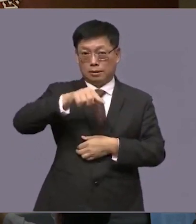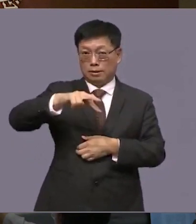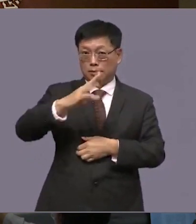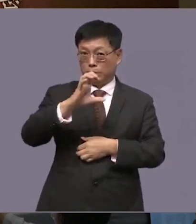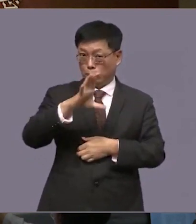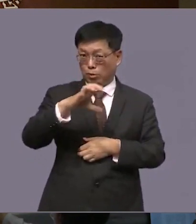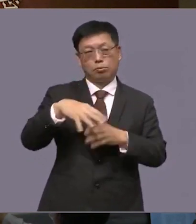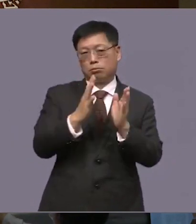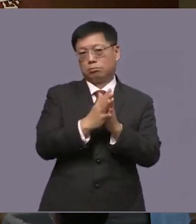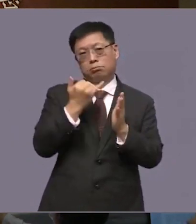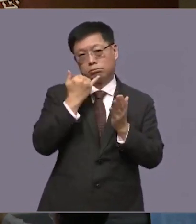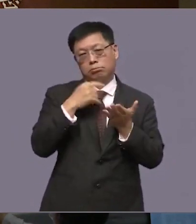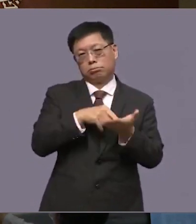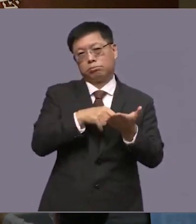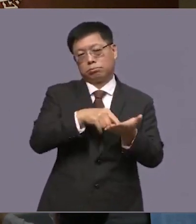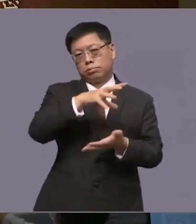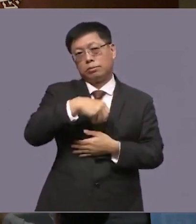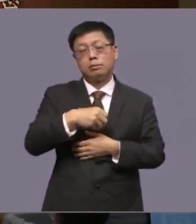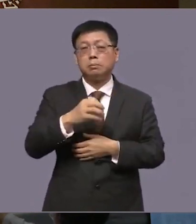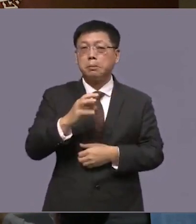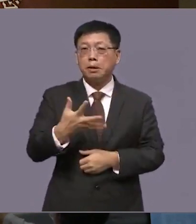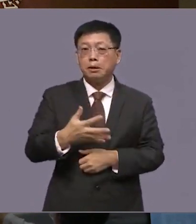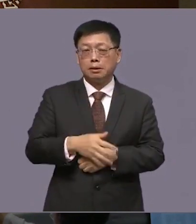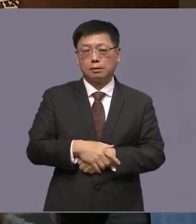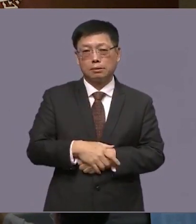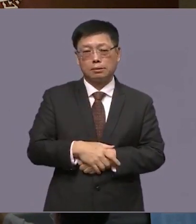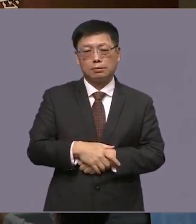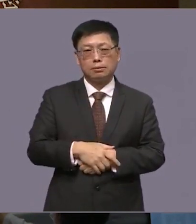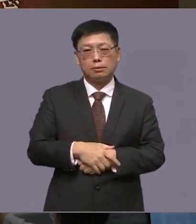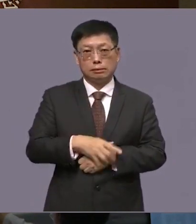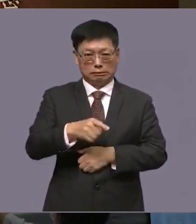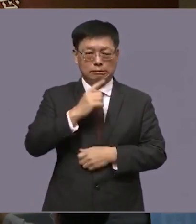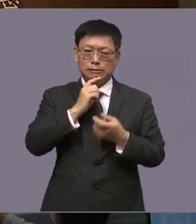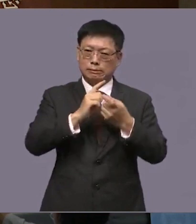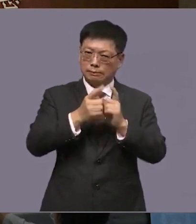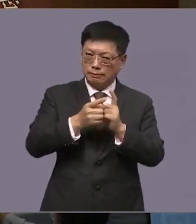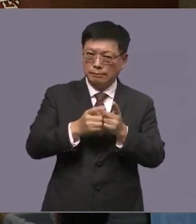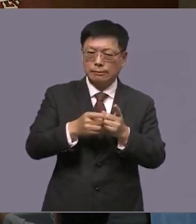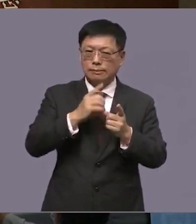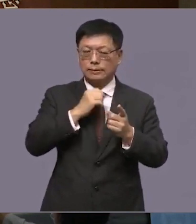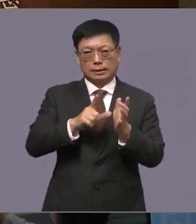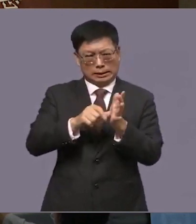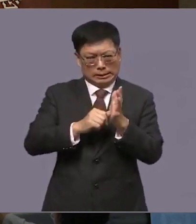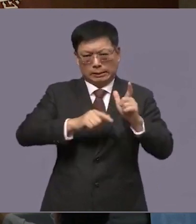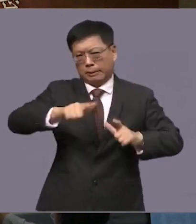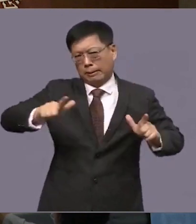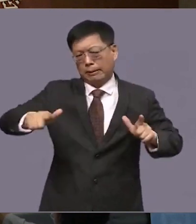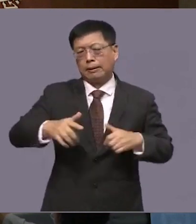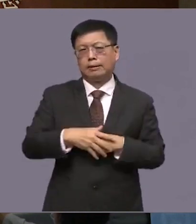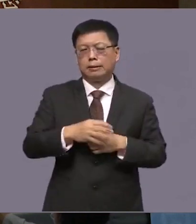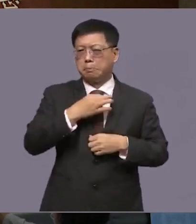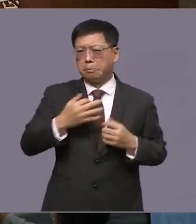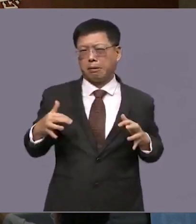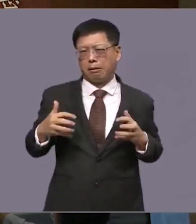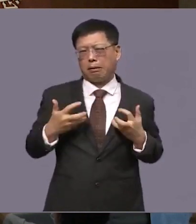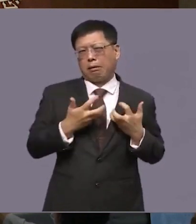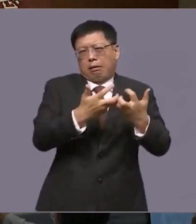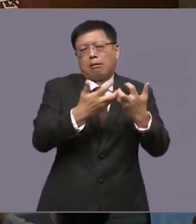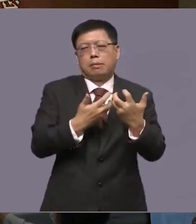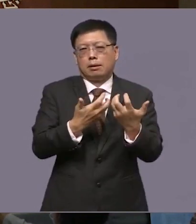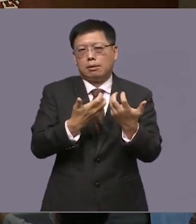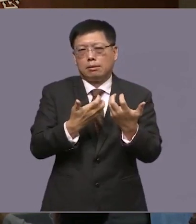1299个据点都可以。为什么这样呢？这个是故意要错开、交叉、分